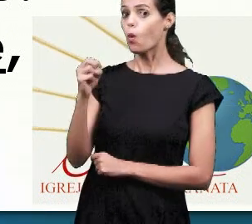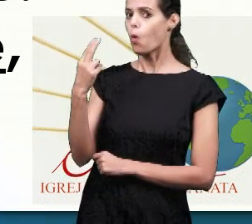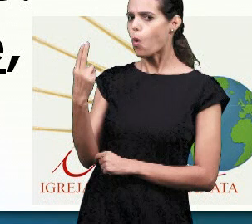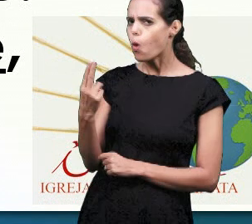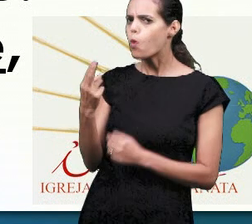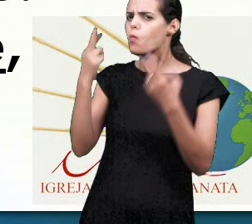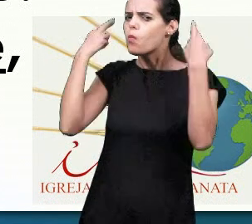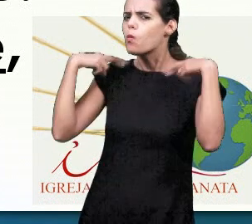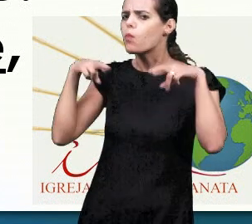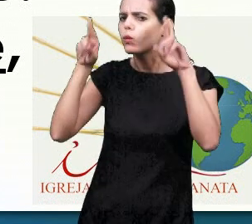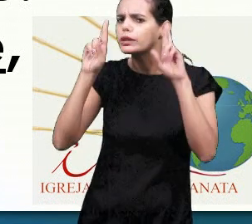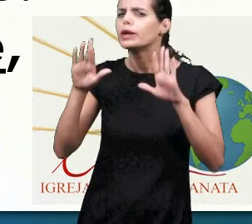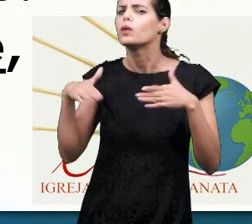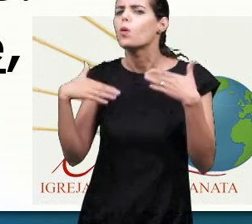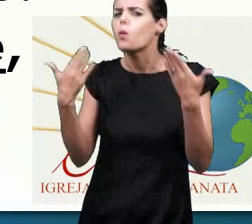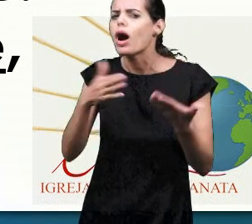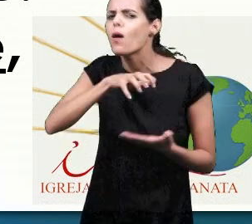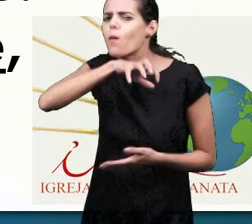l'agneau ou